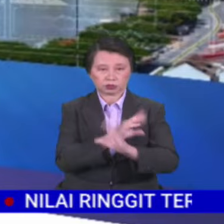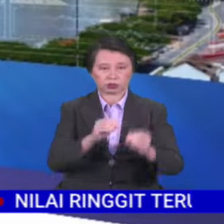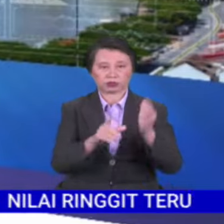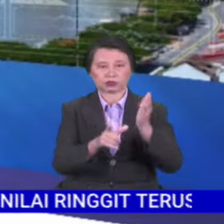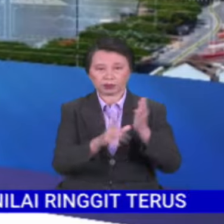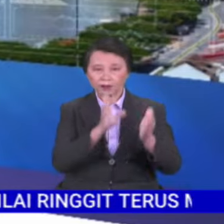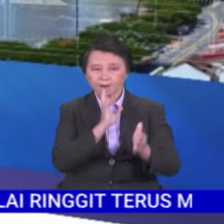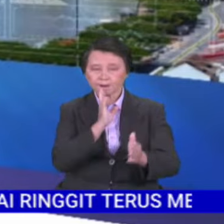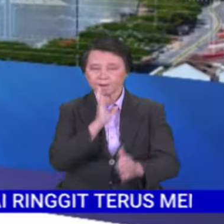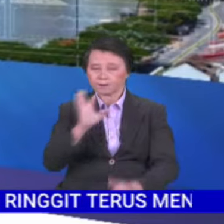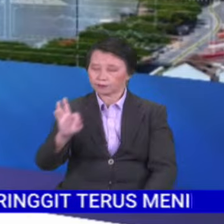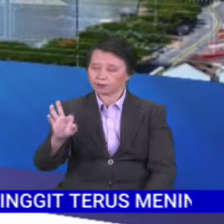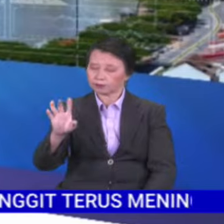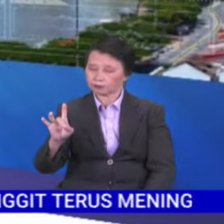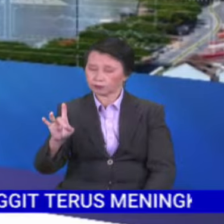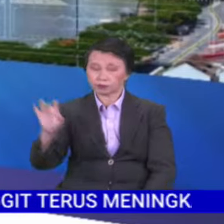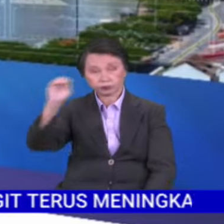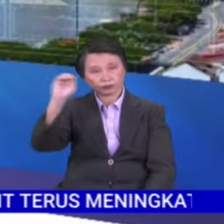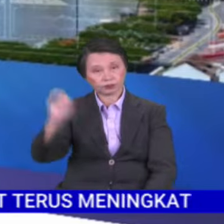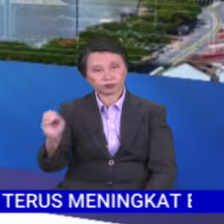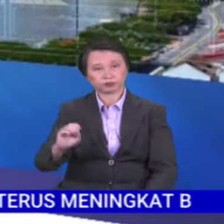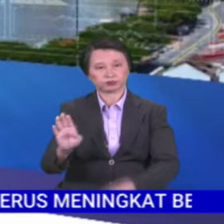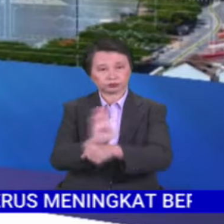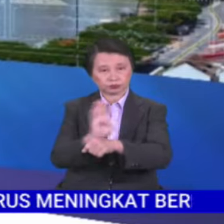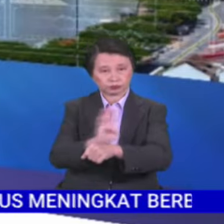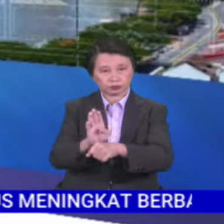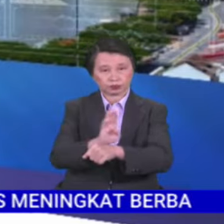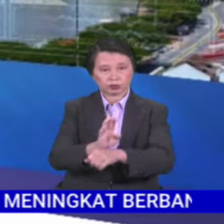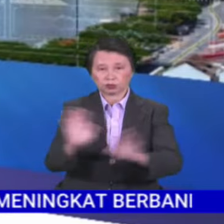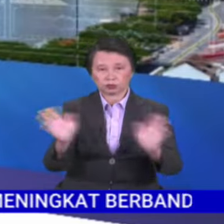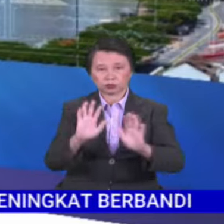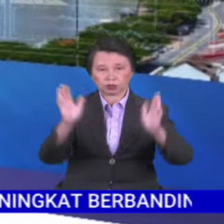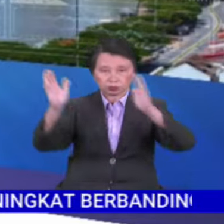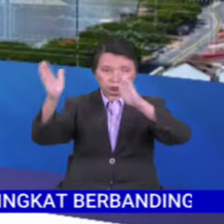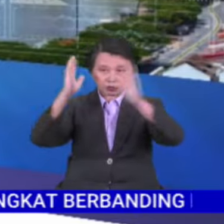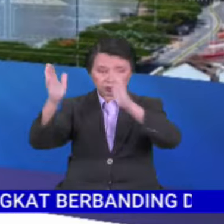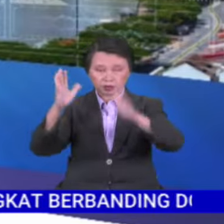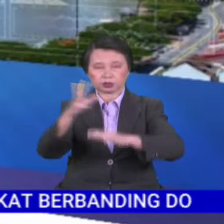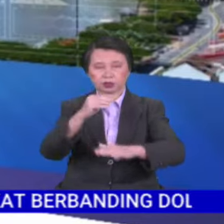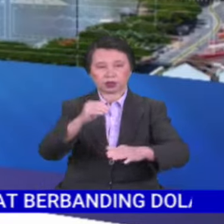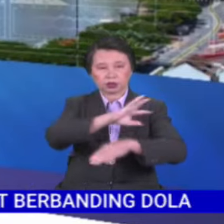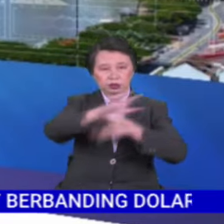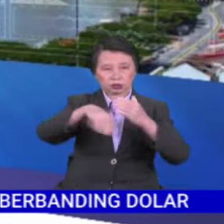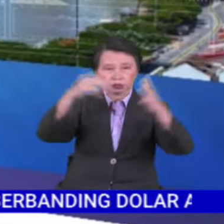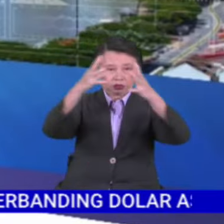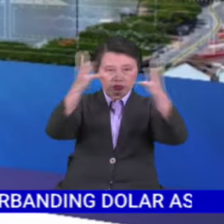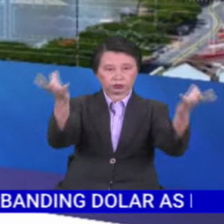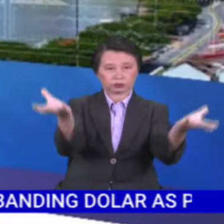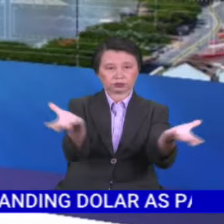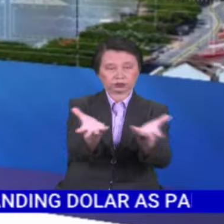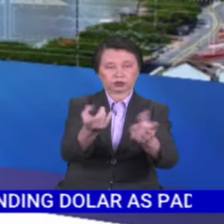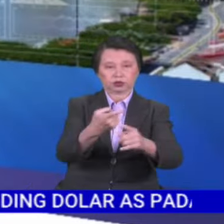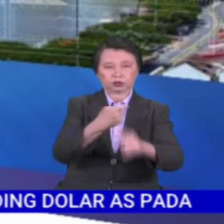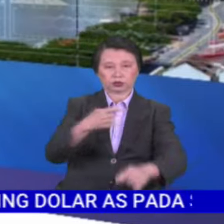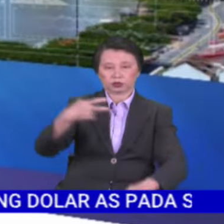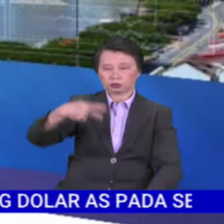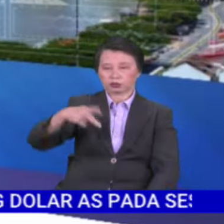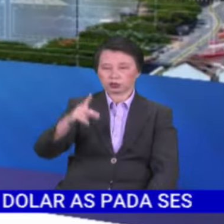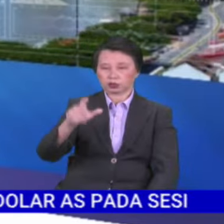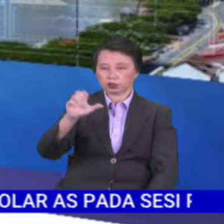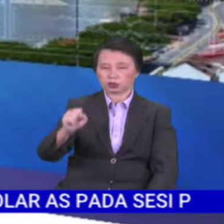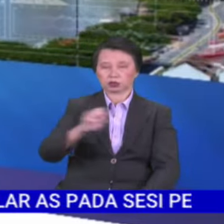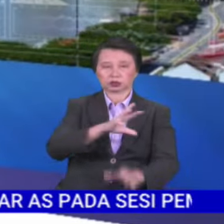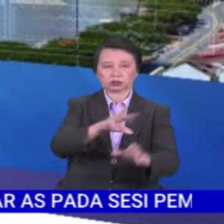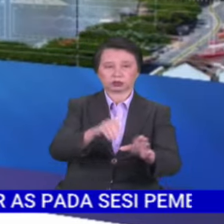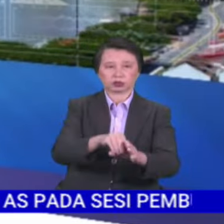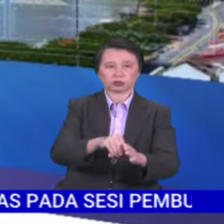berkata 98% daripada perniagaan tidak hanya di Malaysia, malah seluruh dunia adalah terdiri daripada PKS